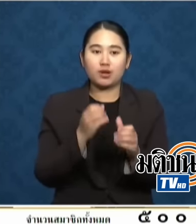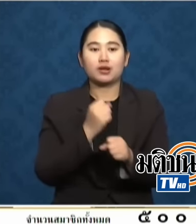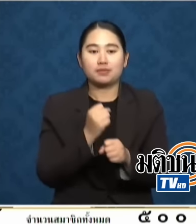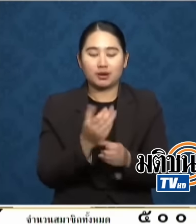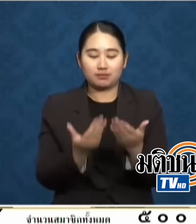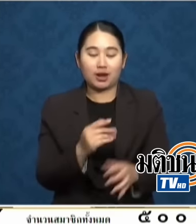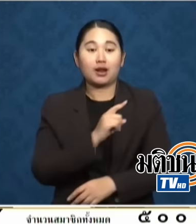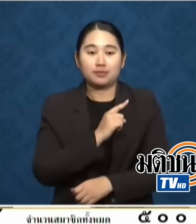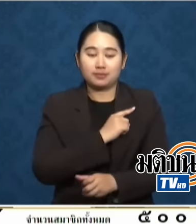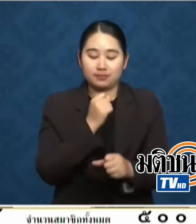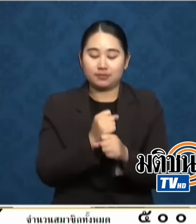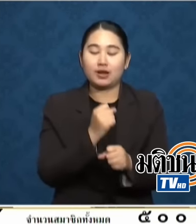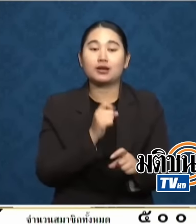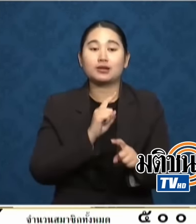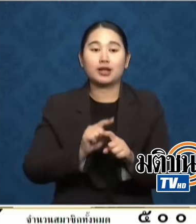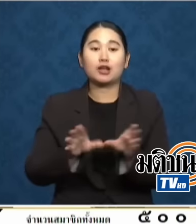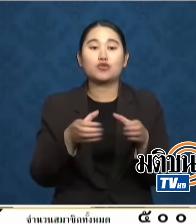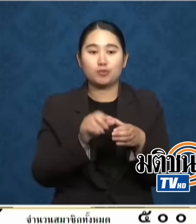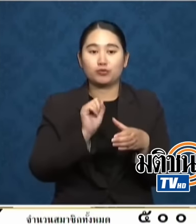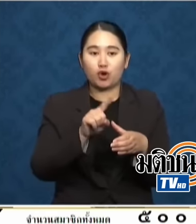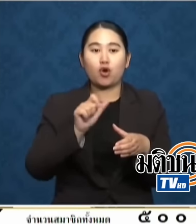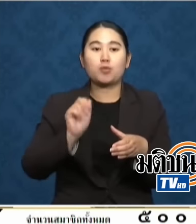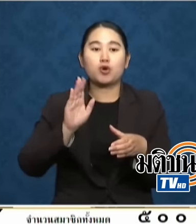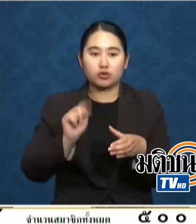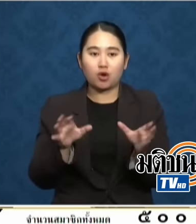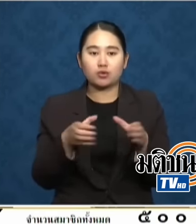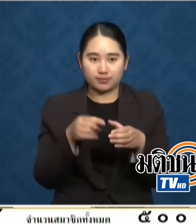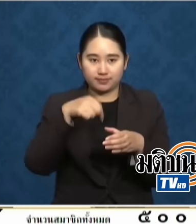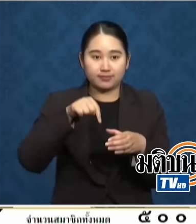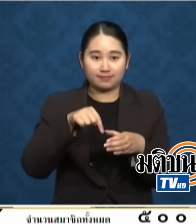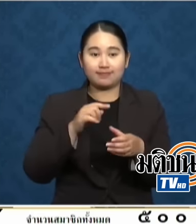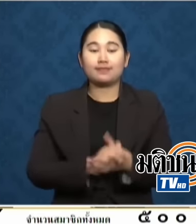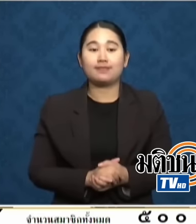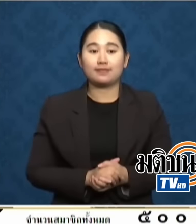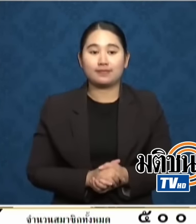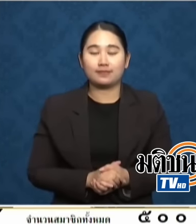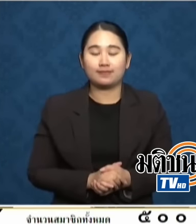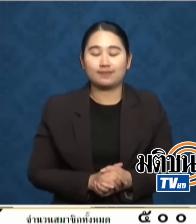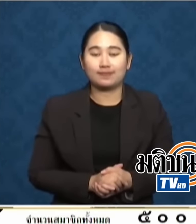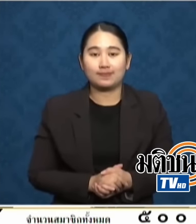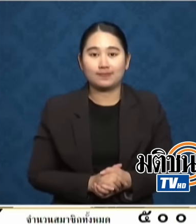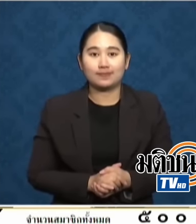บทบาทหน้าที่ก็ดีของสภาที่ปรึกษาท่านประธานครับ